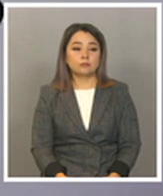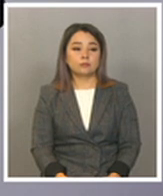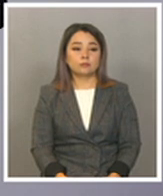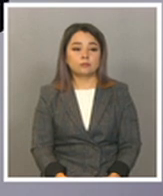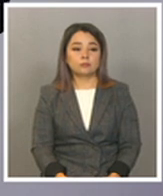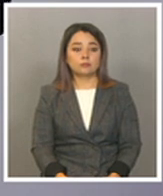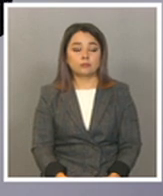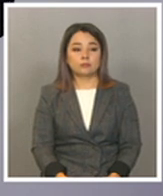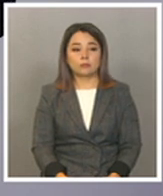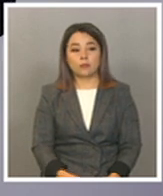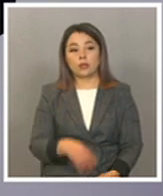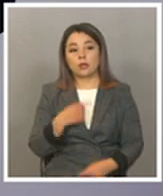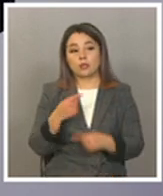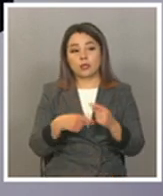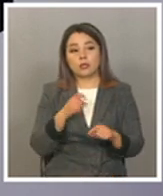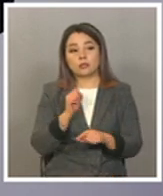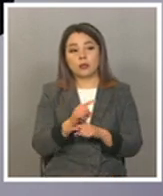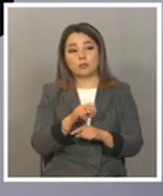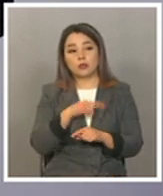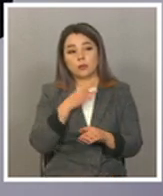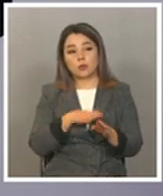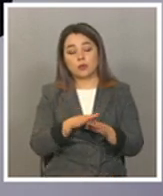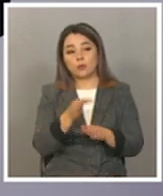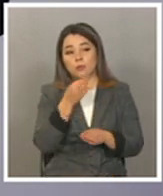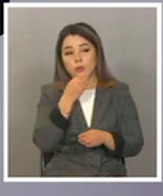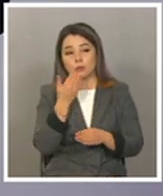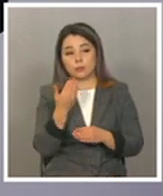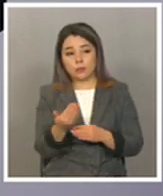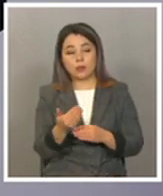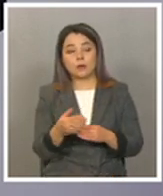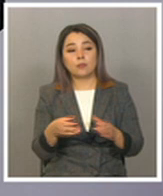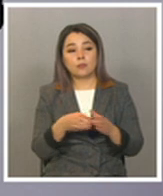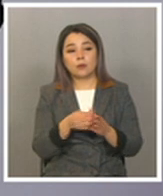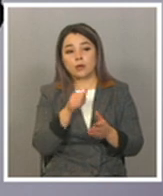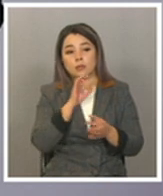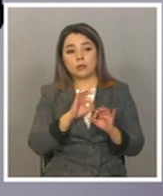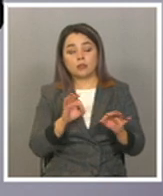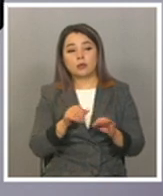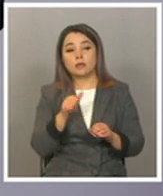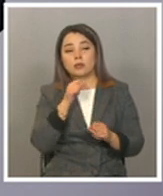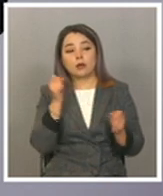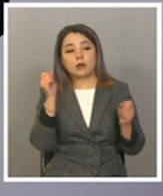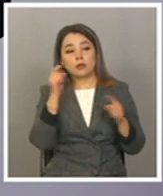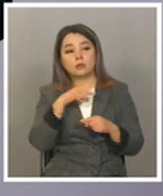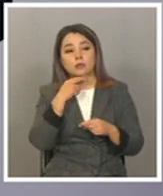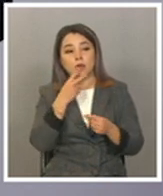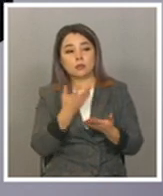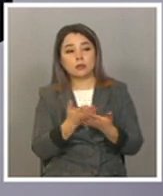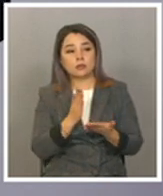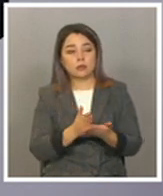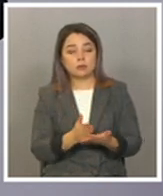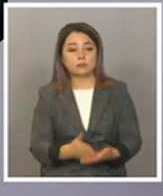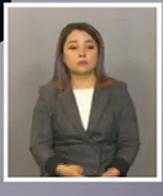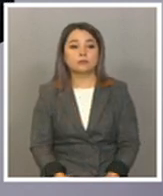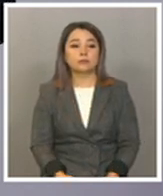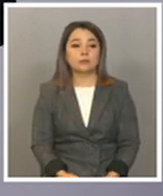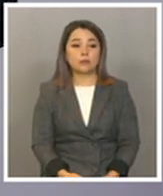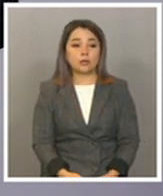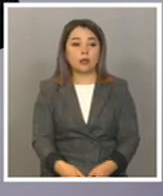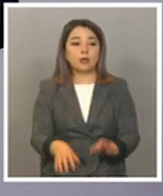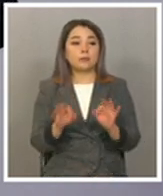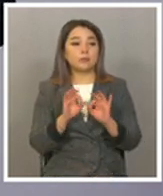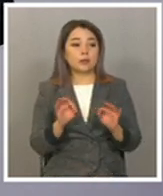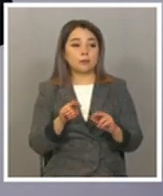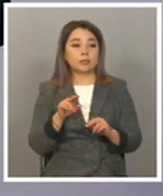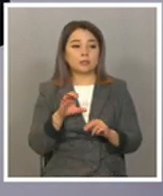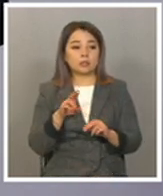Оқушылар, келесі тапсырманы орындамас бұрын пысықтауыштың анықтамасына назар аударыңыздар. Пысықтауыш